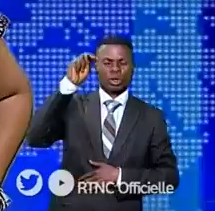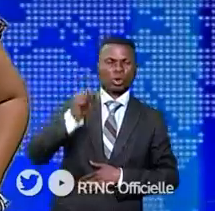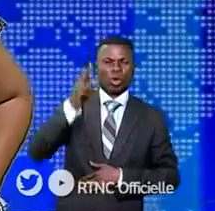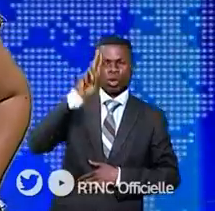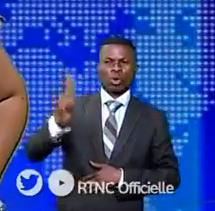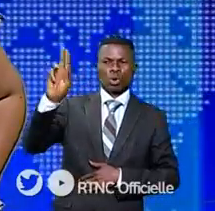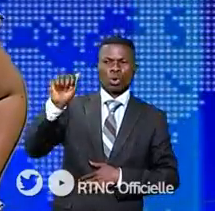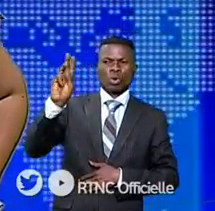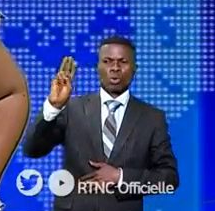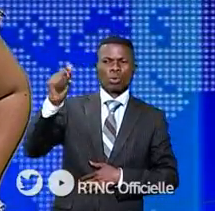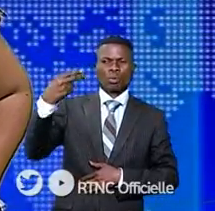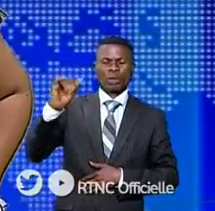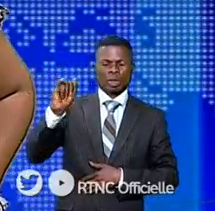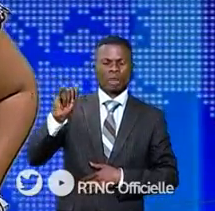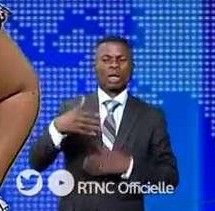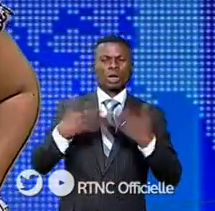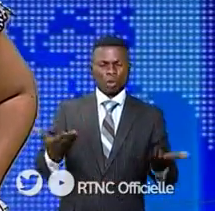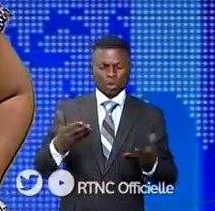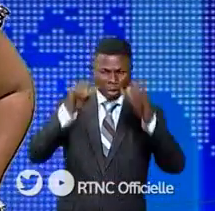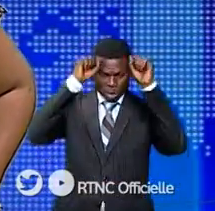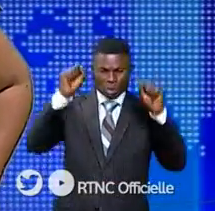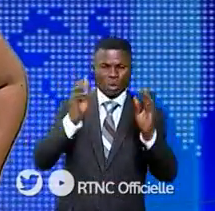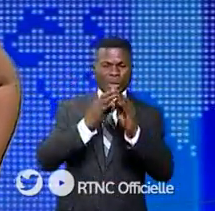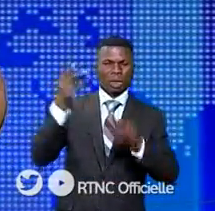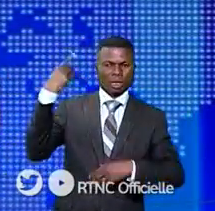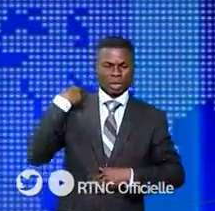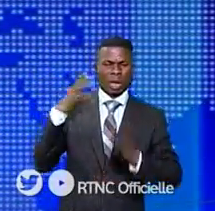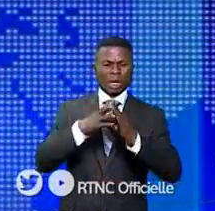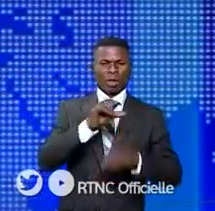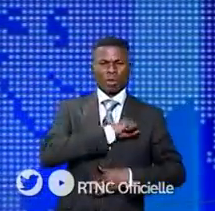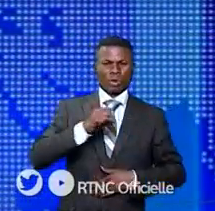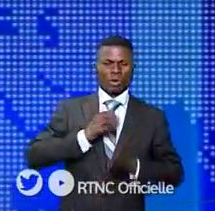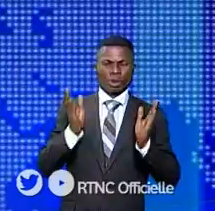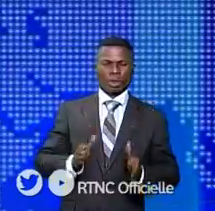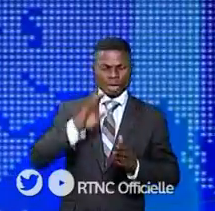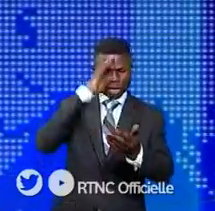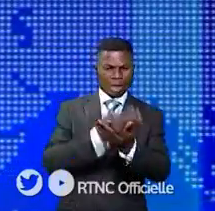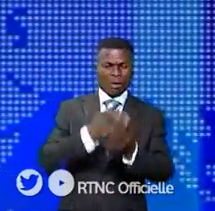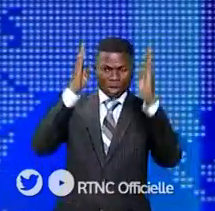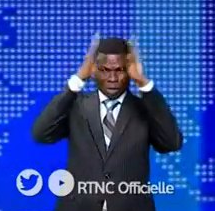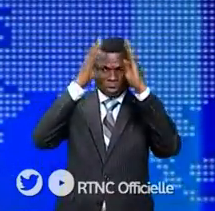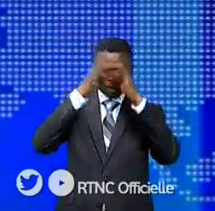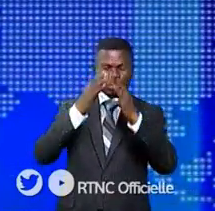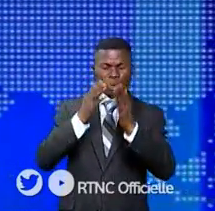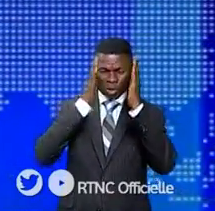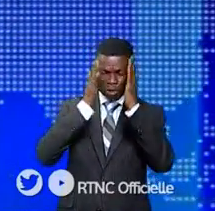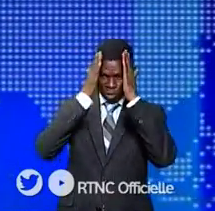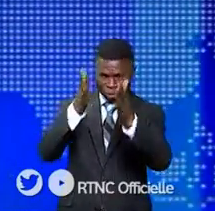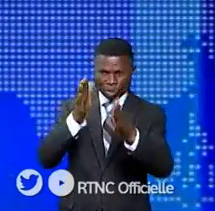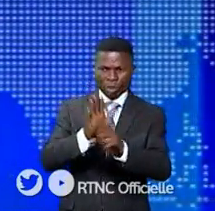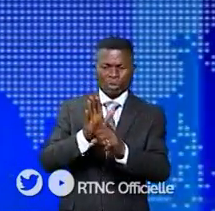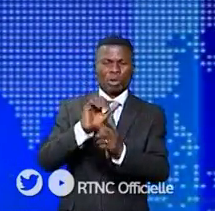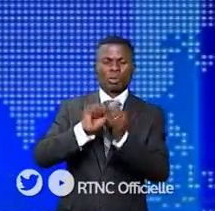Oubangui? La présidente de l'Assemblée nationale, Jeannine Mabunda, et le sénateur Mobutu Guiala ont porté leur regard sur la